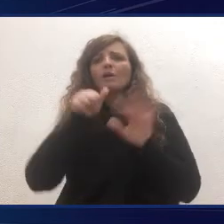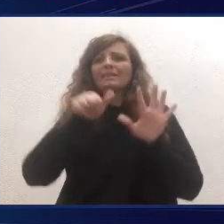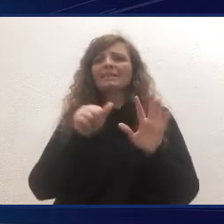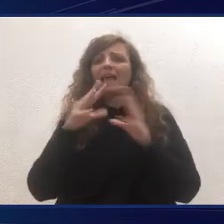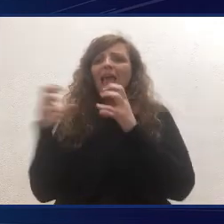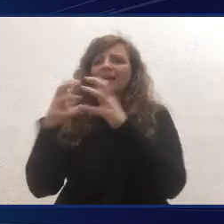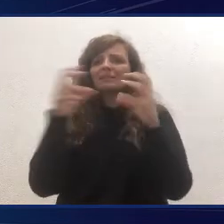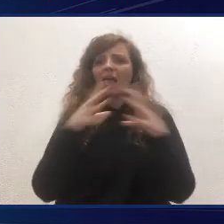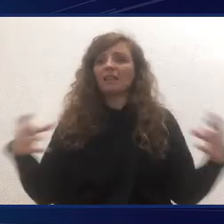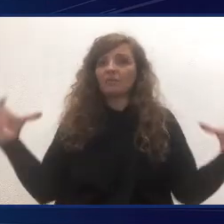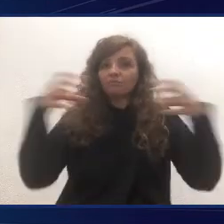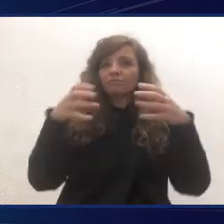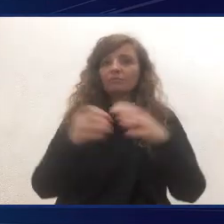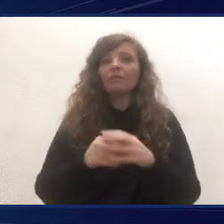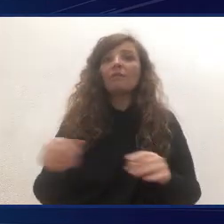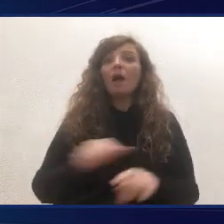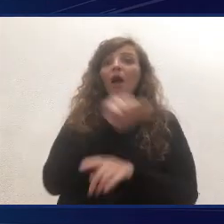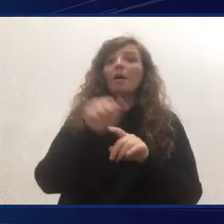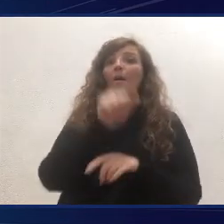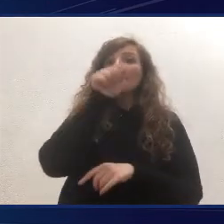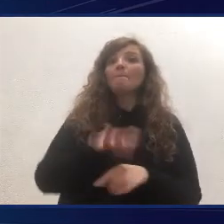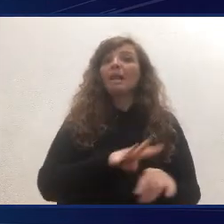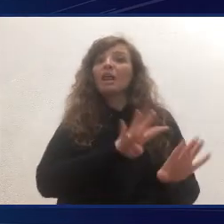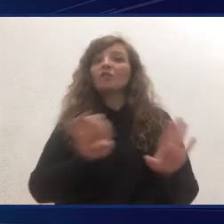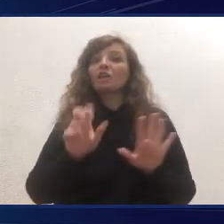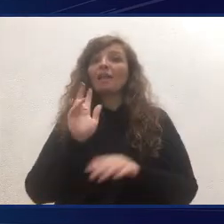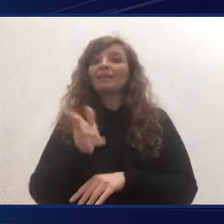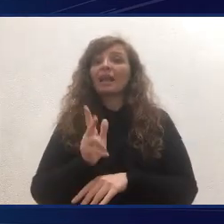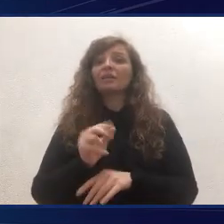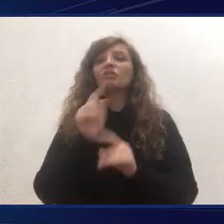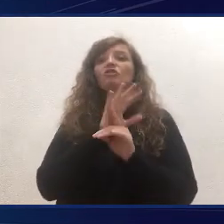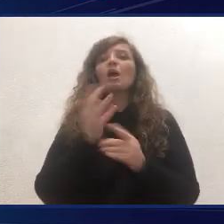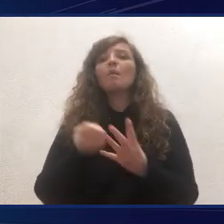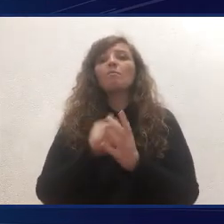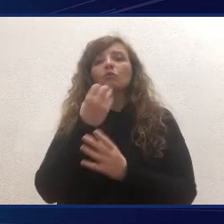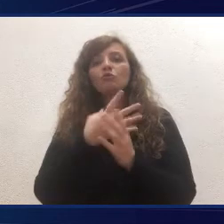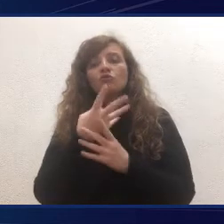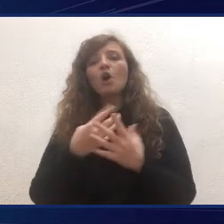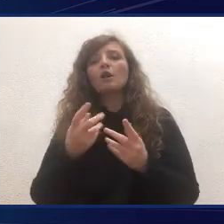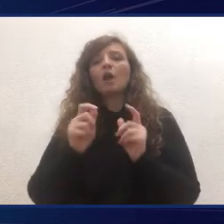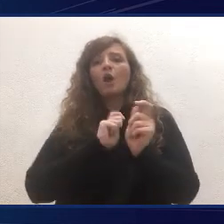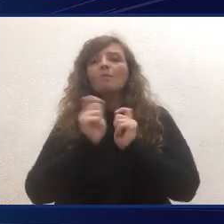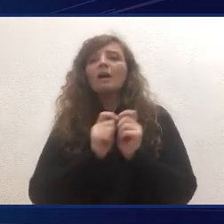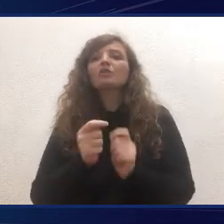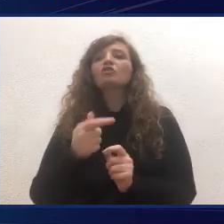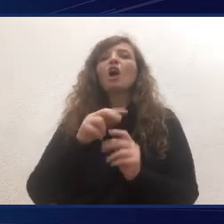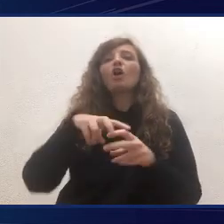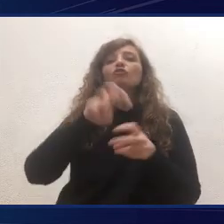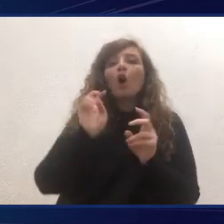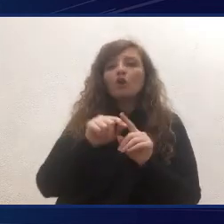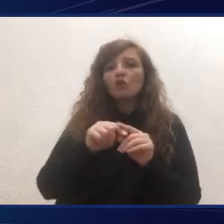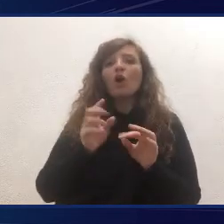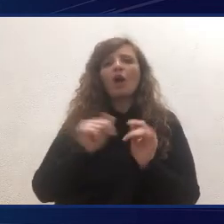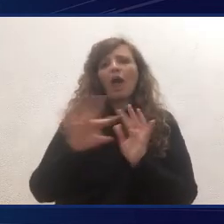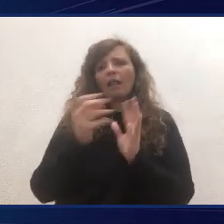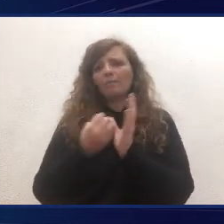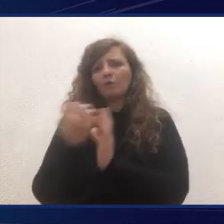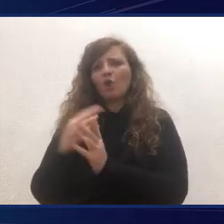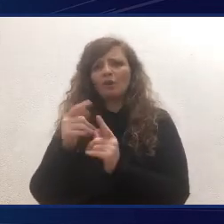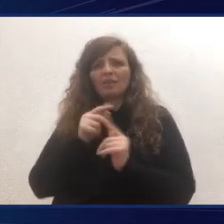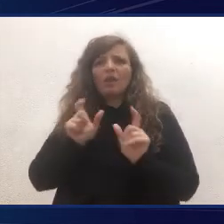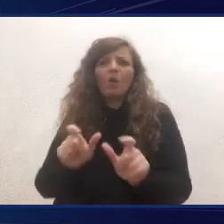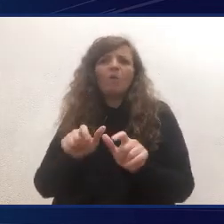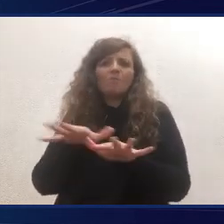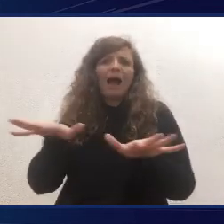societario formato da 6 aziende che dal 1913 si occupa della produzione e della commercializzazione di tonno e di altri